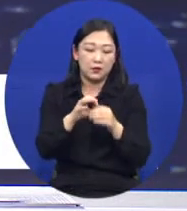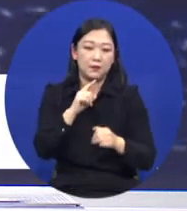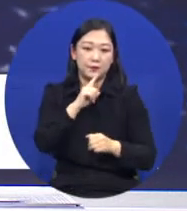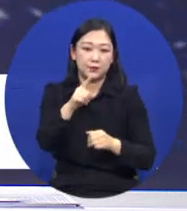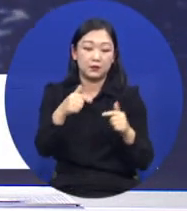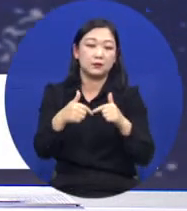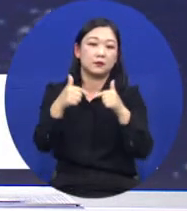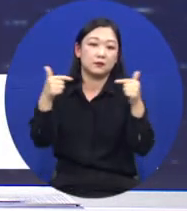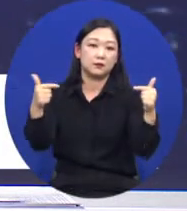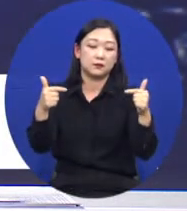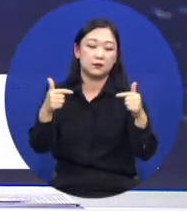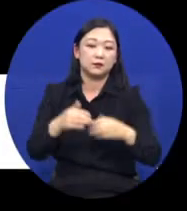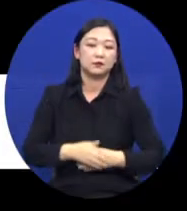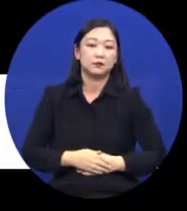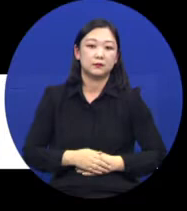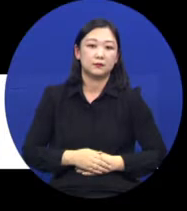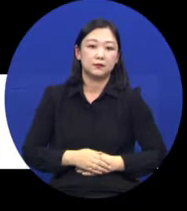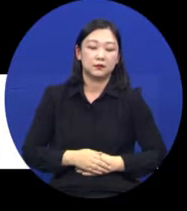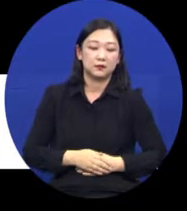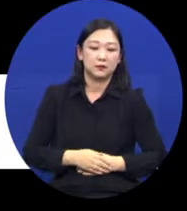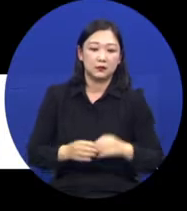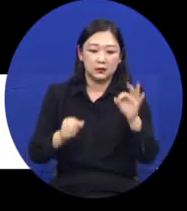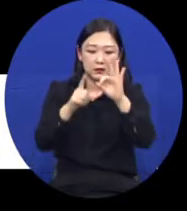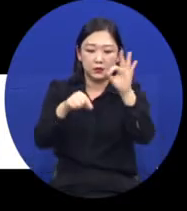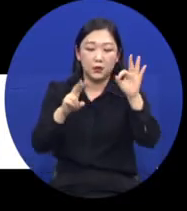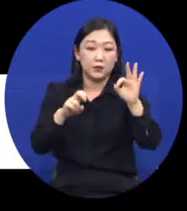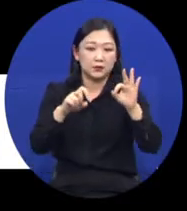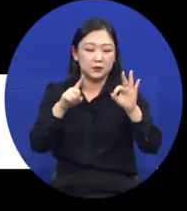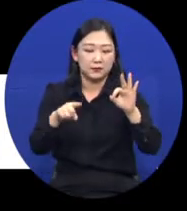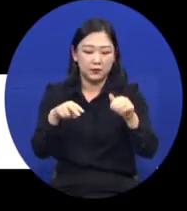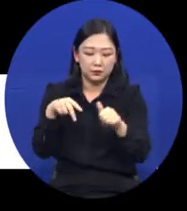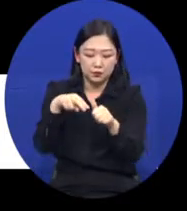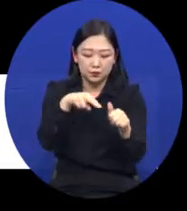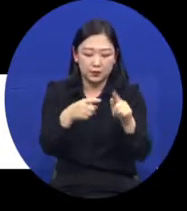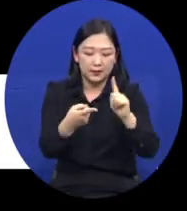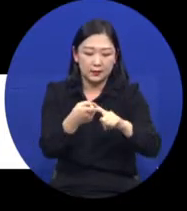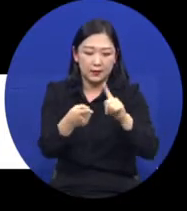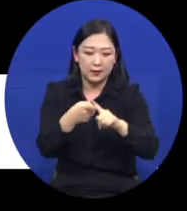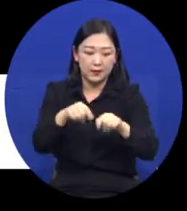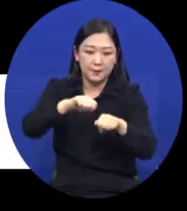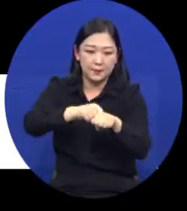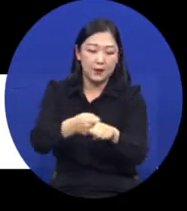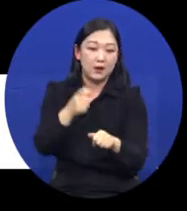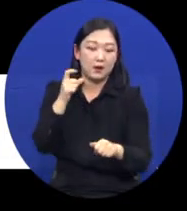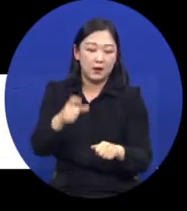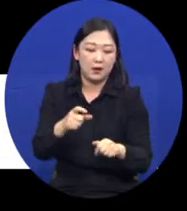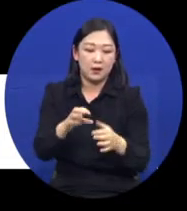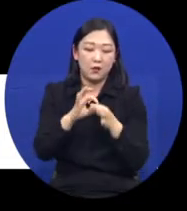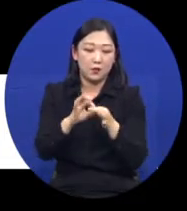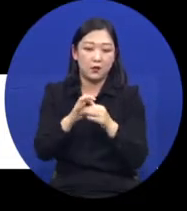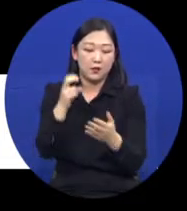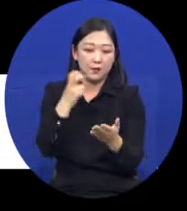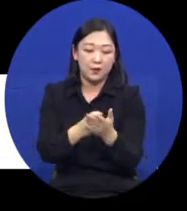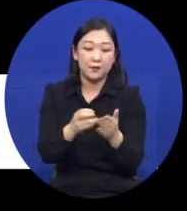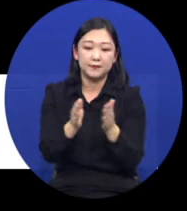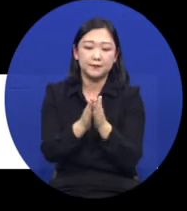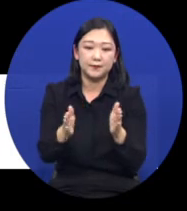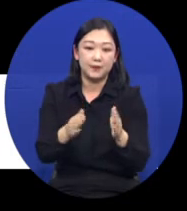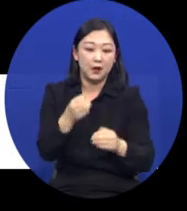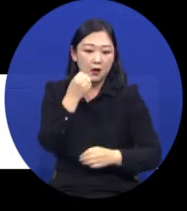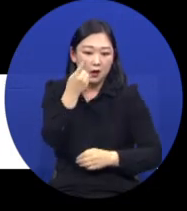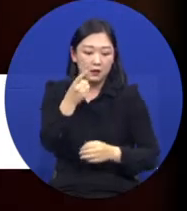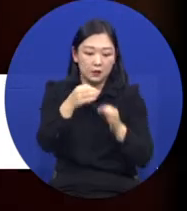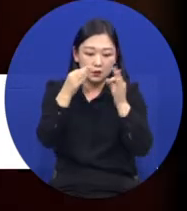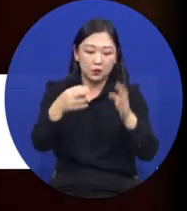늘었습니다 제주 경찰청은 지난 10월 21일 스토킹에 대한 처벌이 강화된 관련 법이 시행된 뒤 한 달 동안